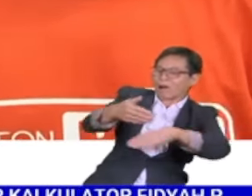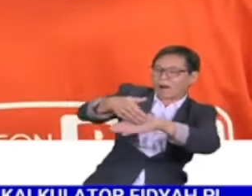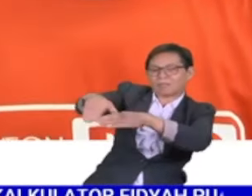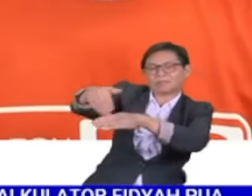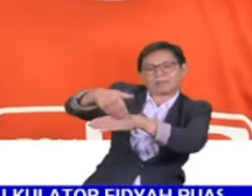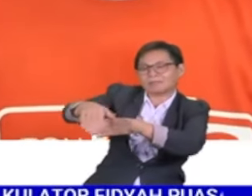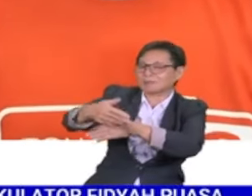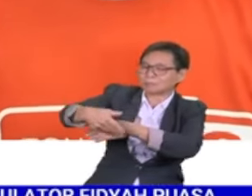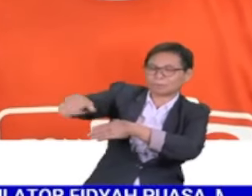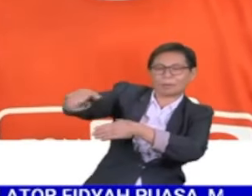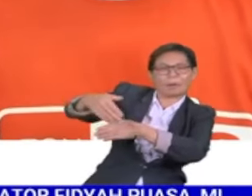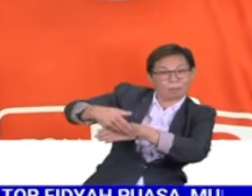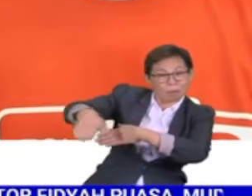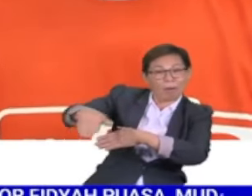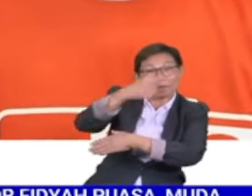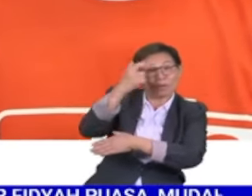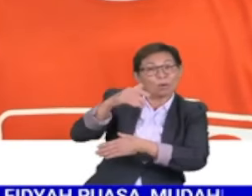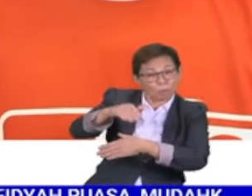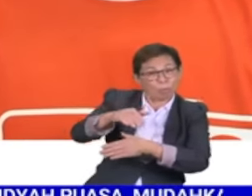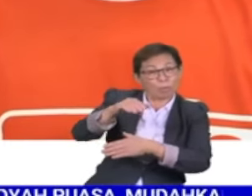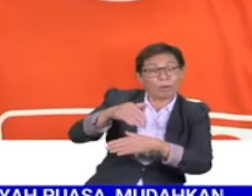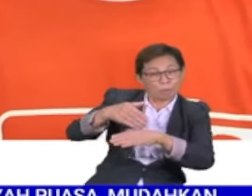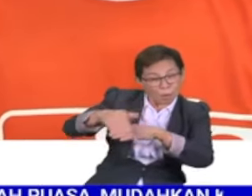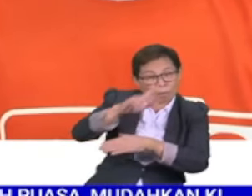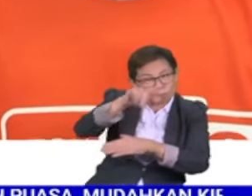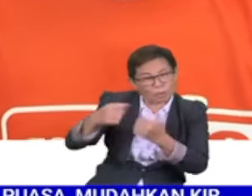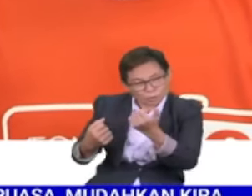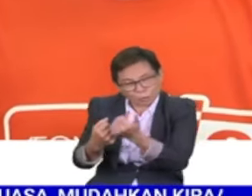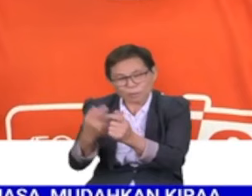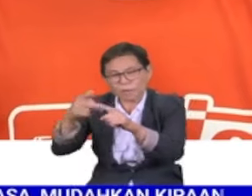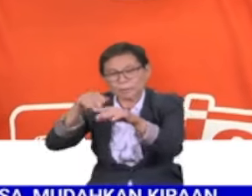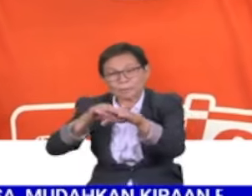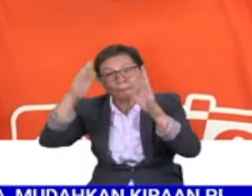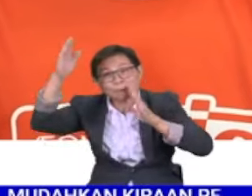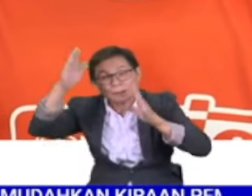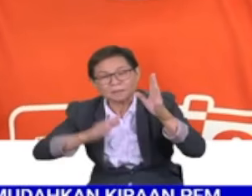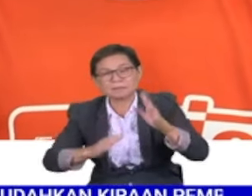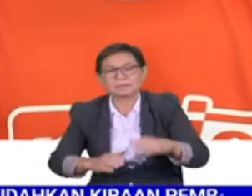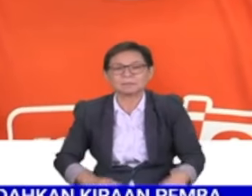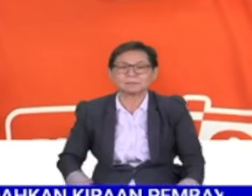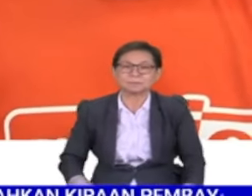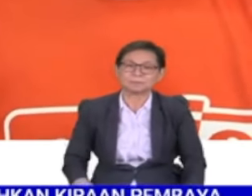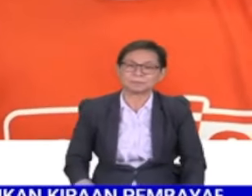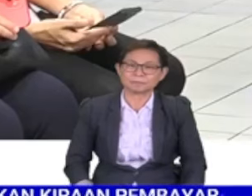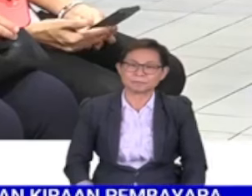kerana mereka at least dapat memberi sumbangan kepada negara dan juga boleh mendapat minit permainan.